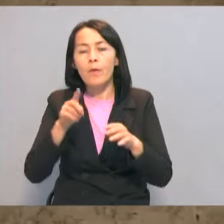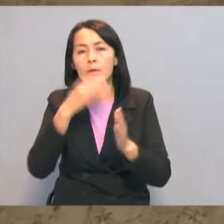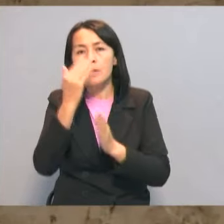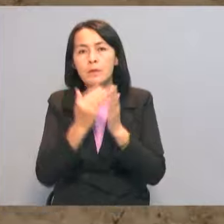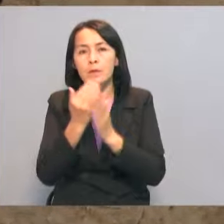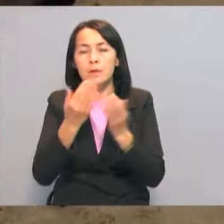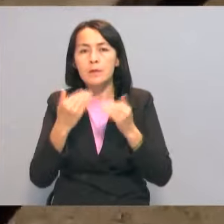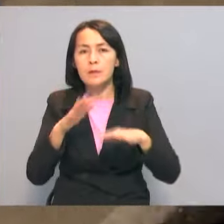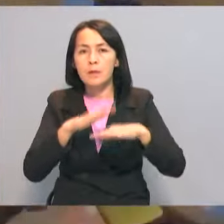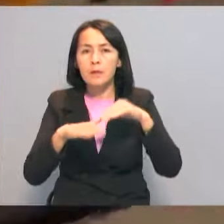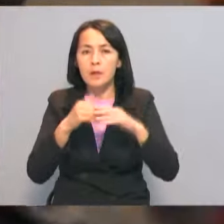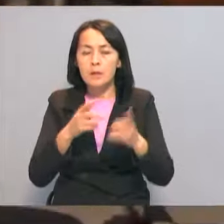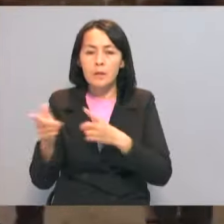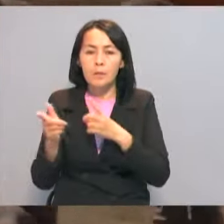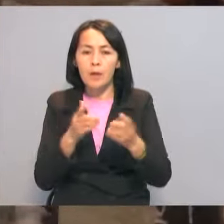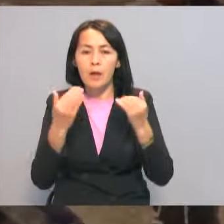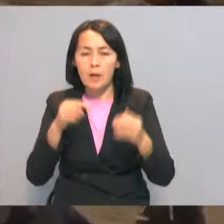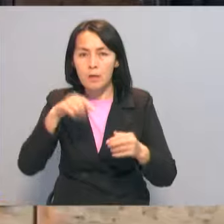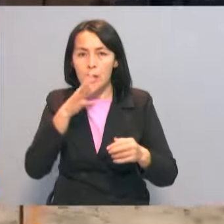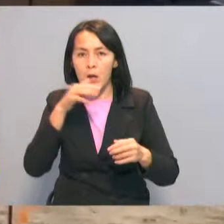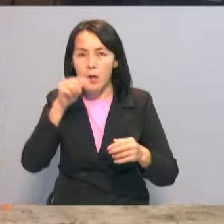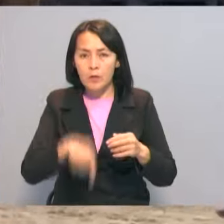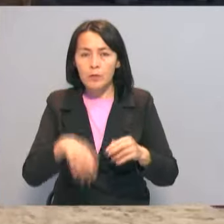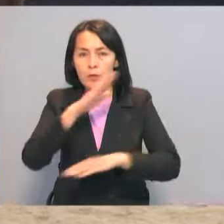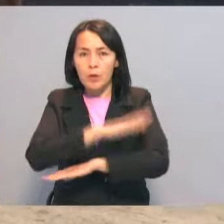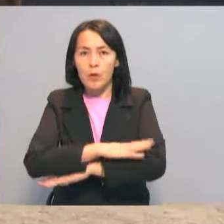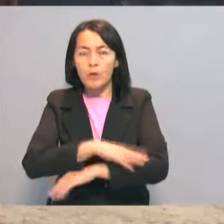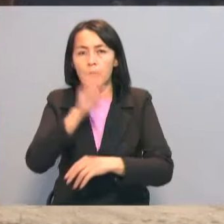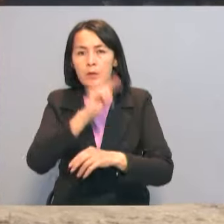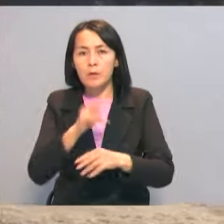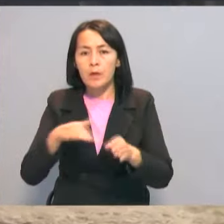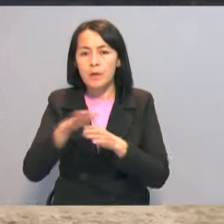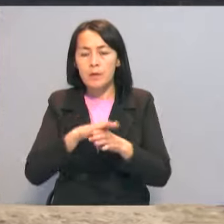высшей формой тактической подготовки. В настоящее время подобные уроки преподаются на всех кафедрах.